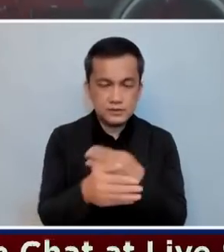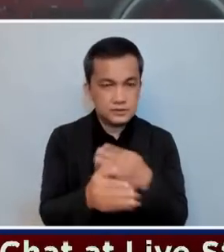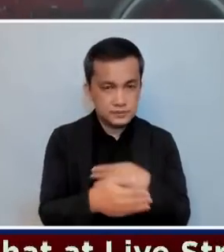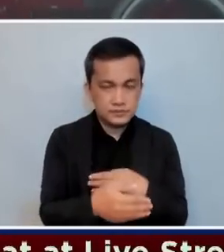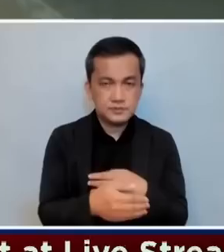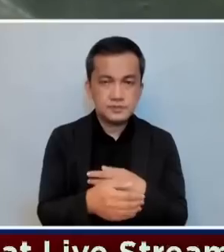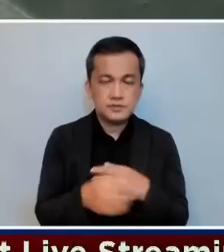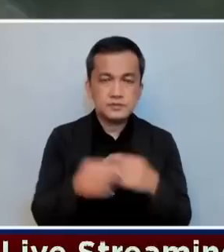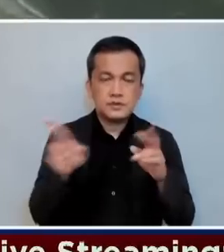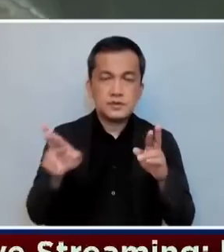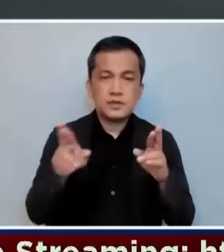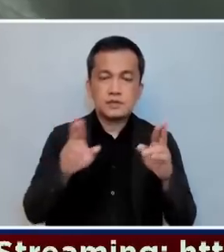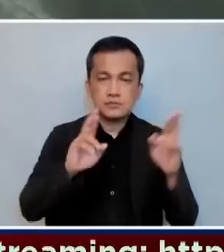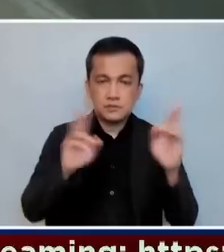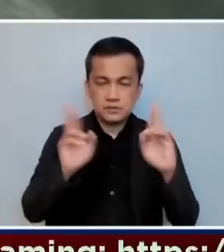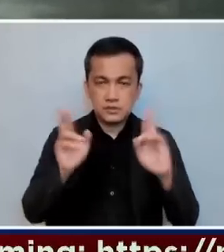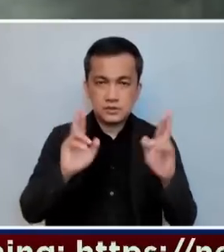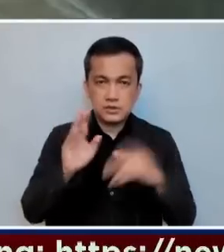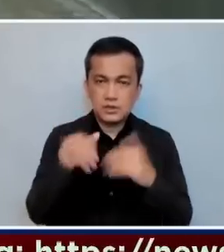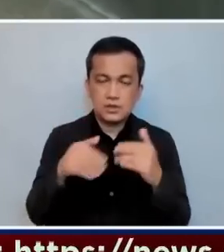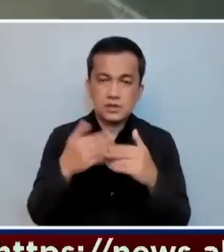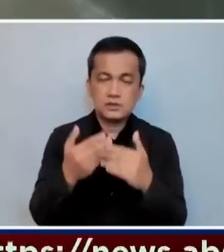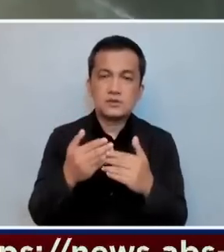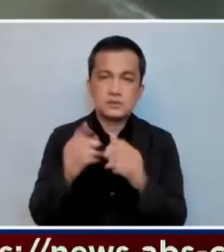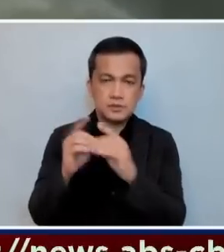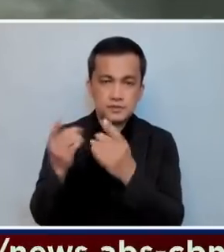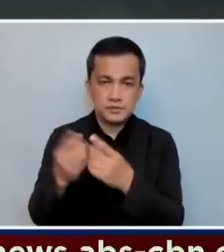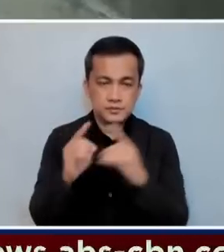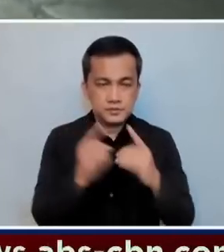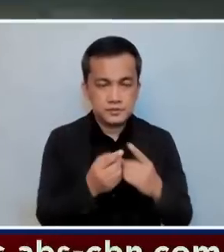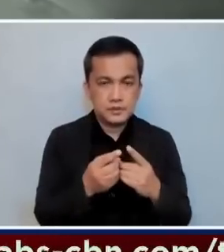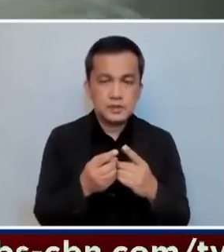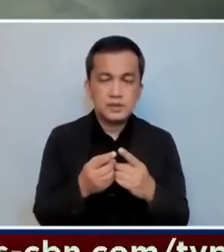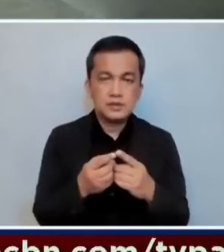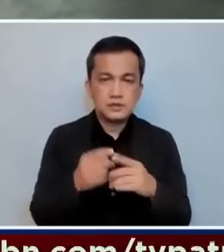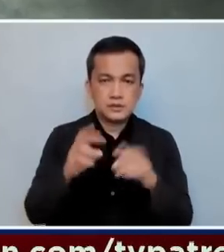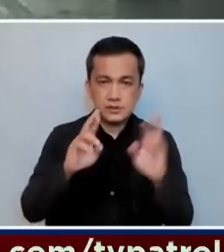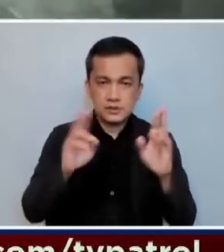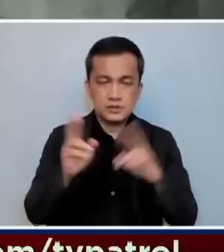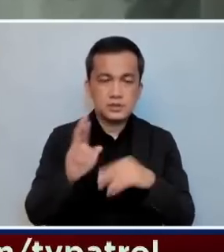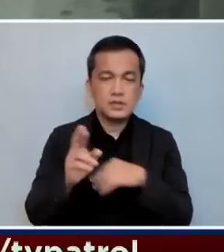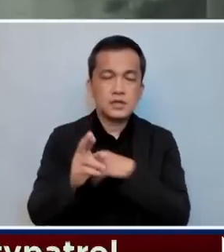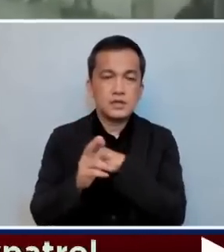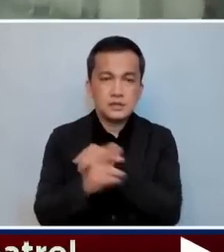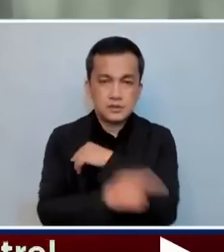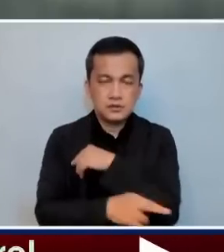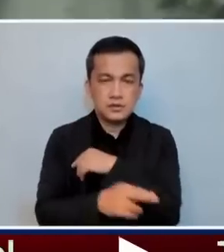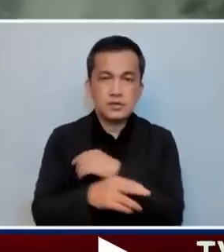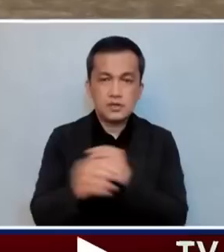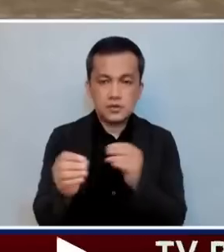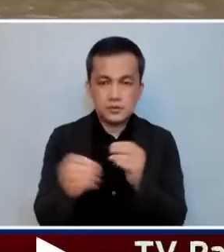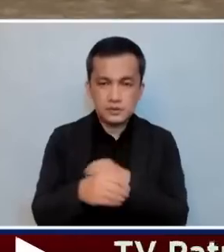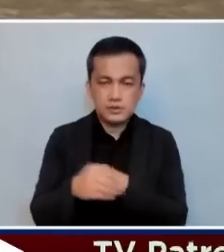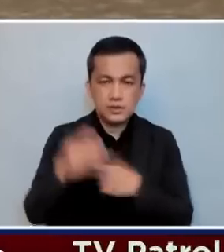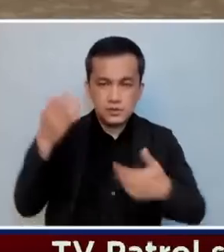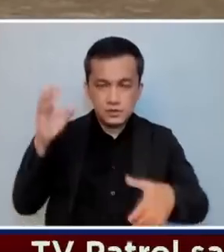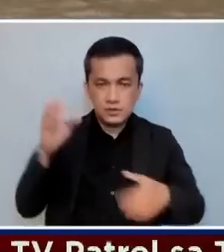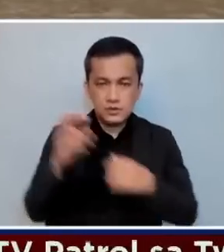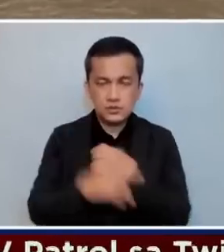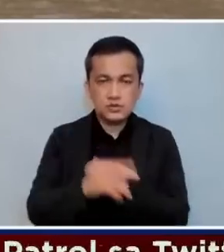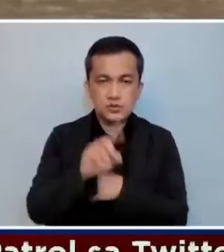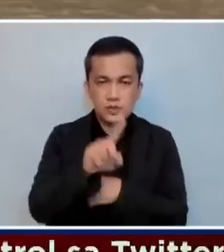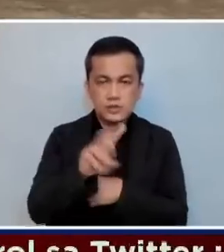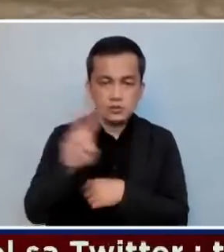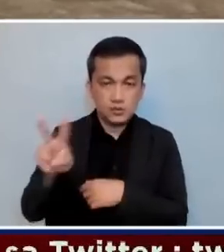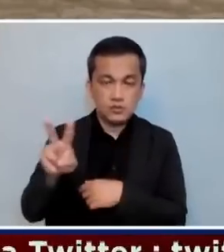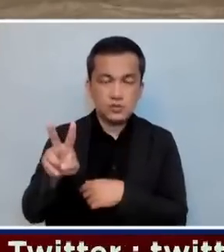ang buong kagawaran. Naka-alerto rin po ang mga regional offices sa Cordillera Autonomous Region, Regions 1 at 2, para tumugon